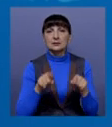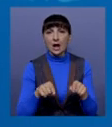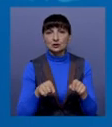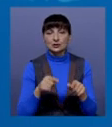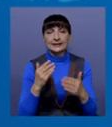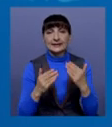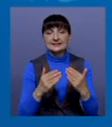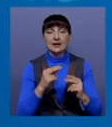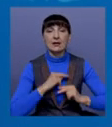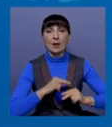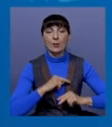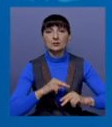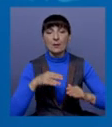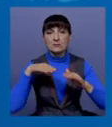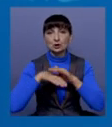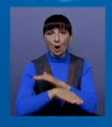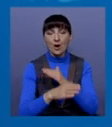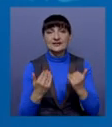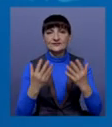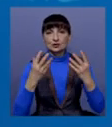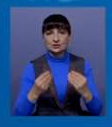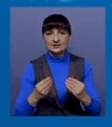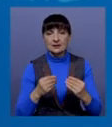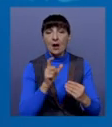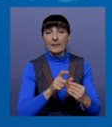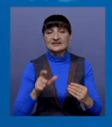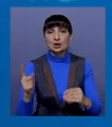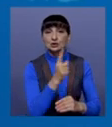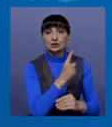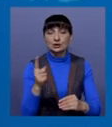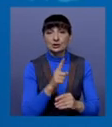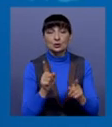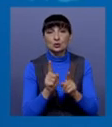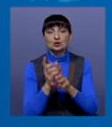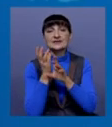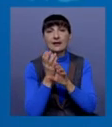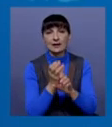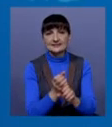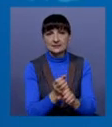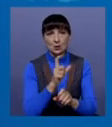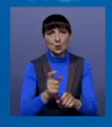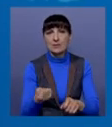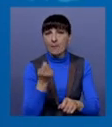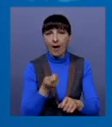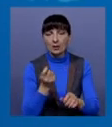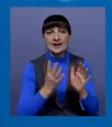Также, если возьмем работу метрополитена, на сегодняшний день пассажиропоток метрополитена сократился на 90%.